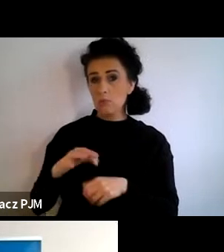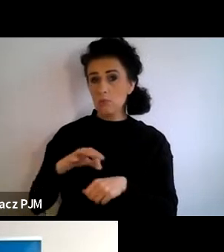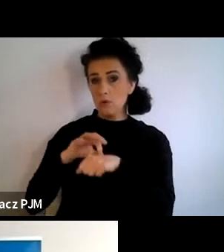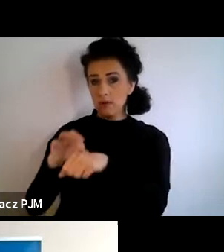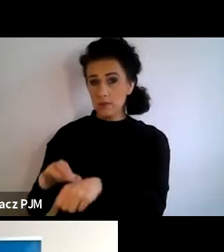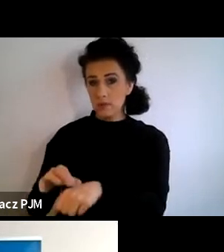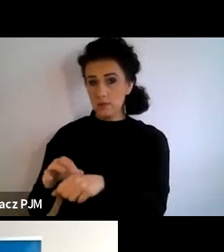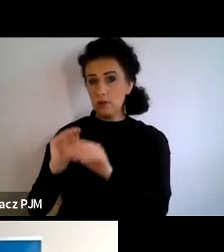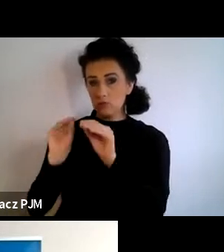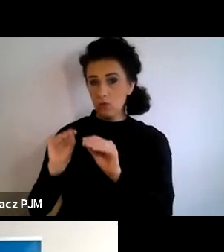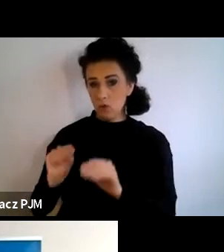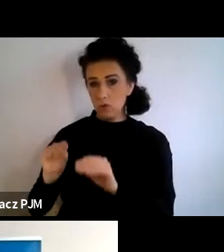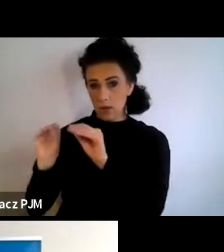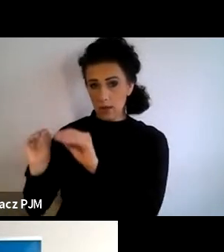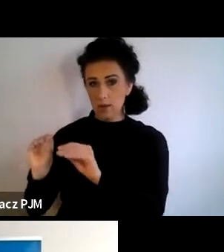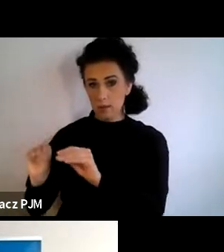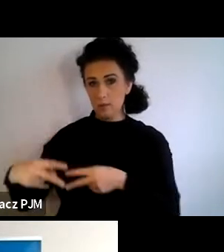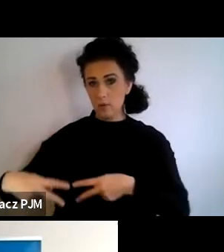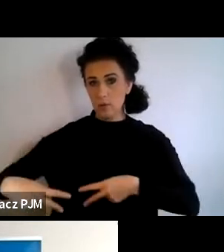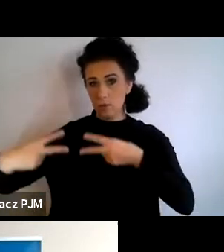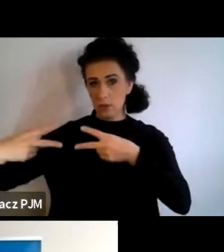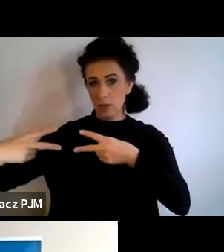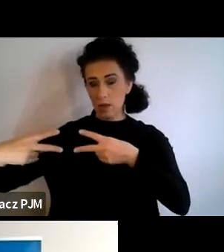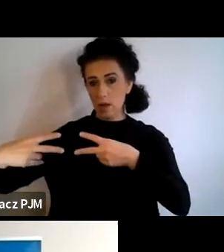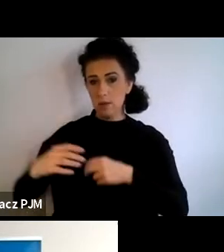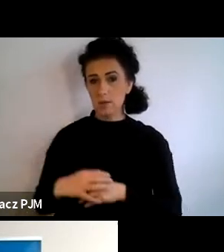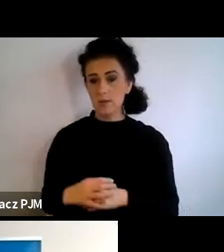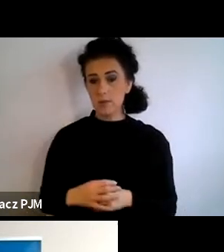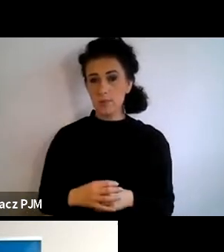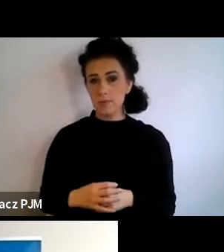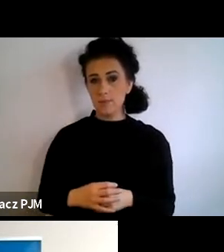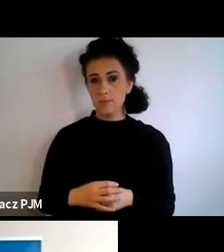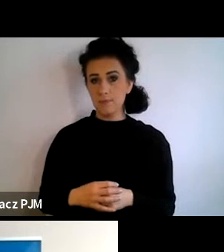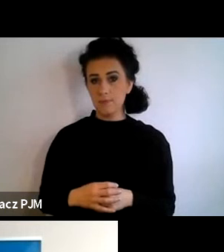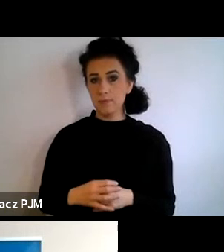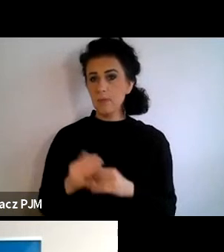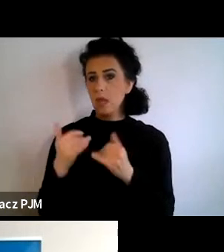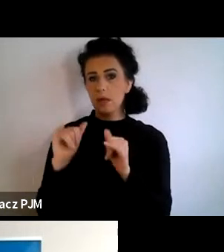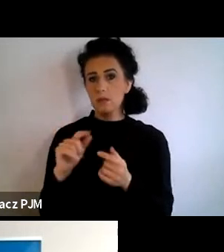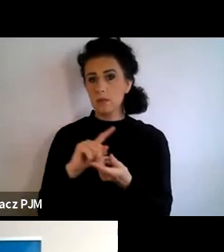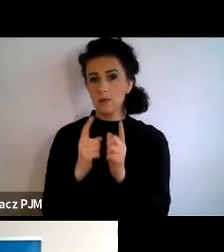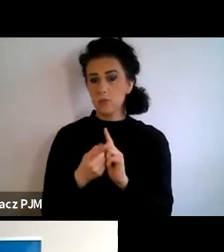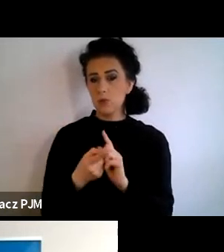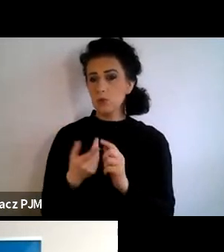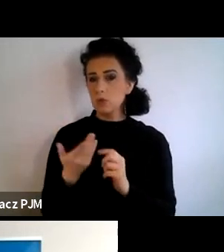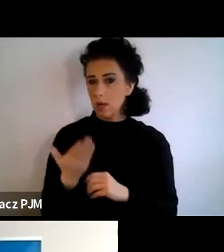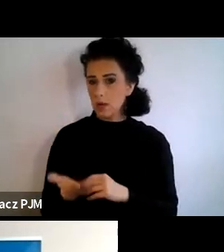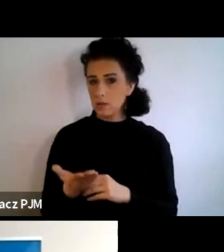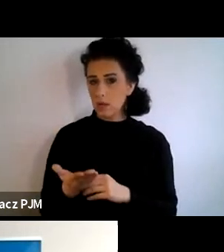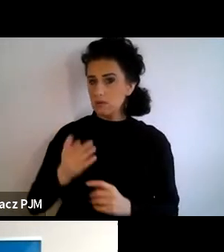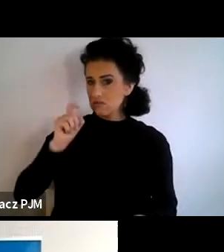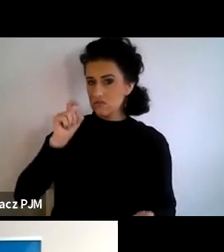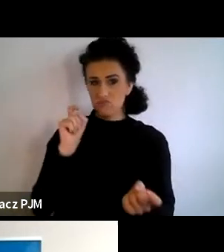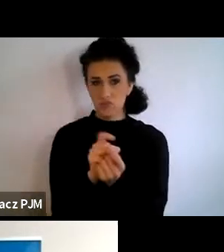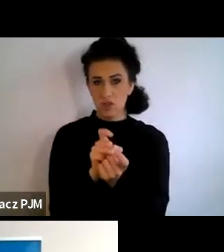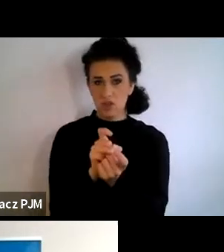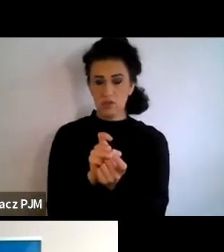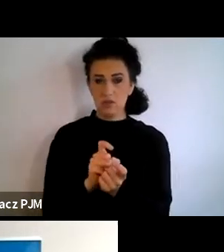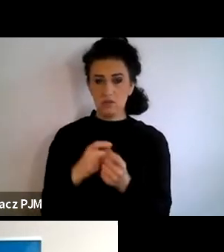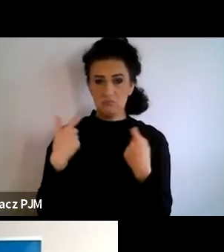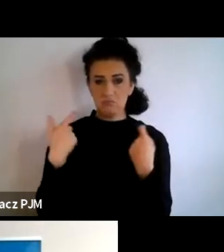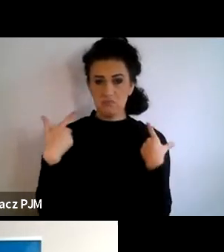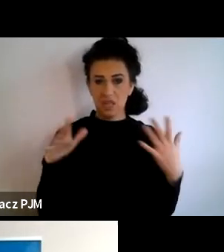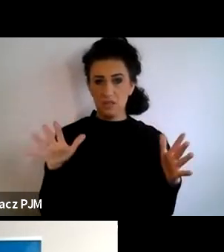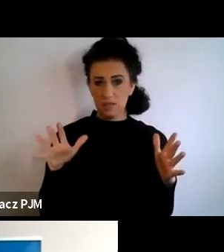prowadzenia szkoleń online, przy okazji zupełnie innego spotkania zostało oprotestowane i uznane za